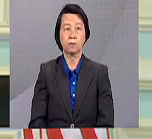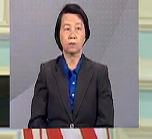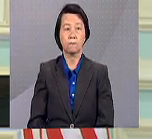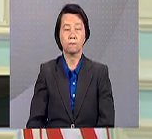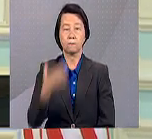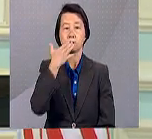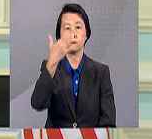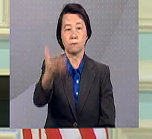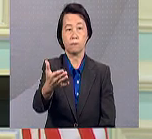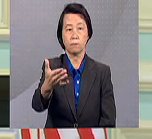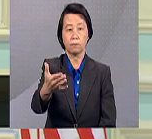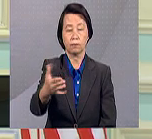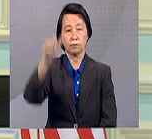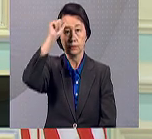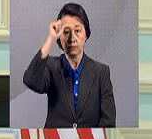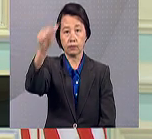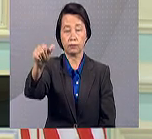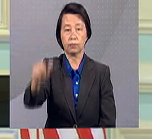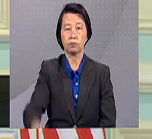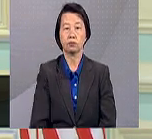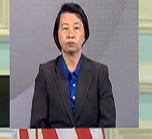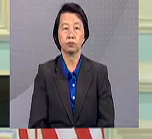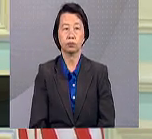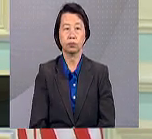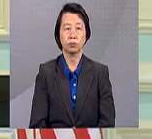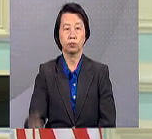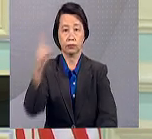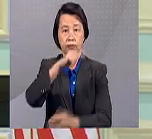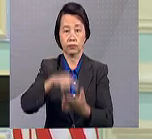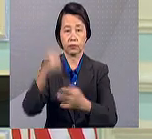Okey? Terima kasih. Assalamualaikum warahmatullahi